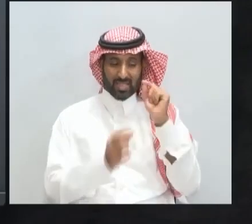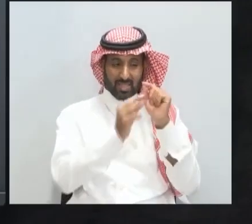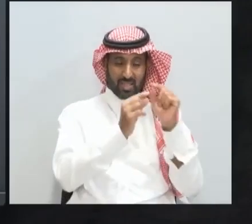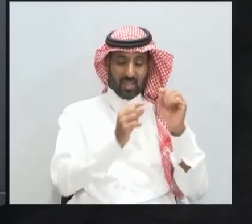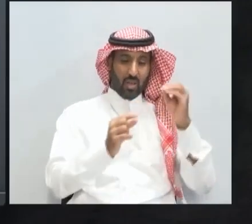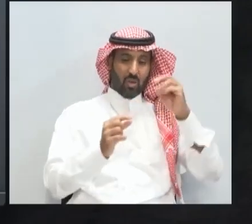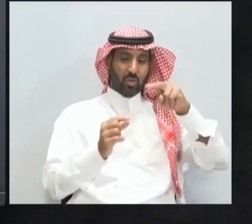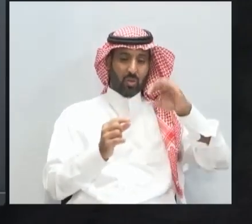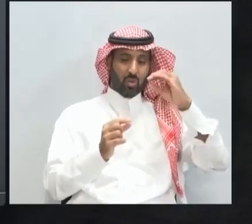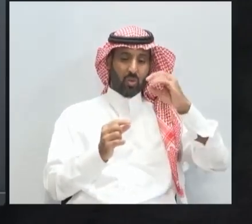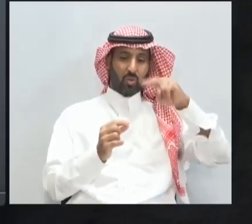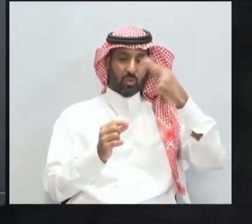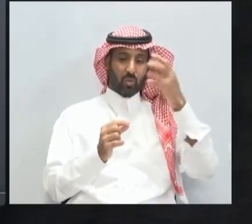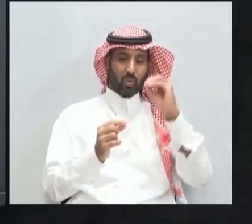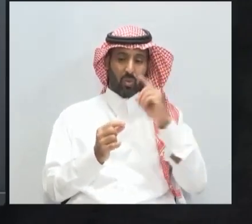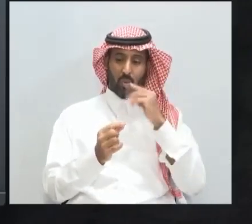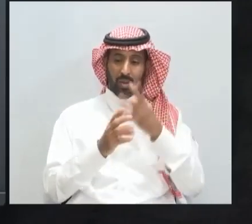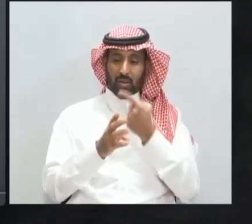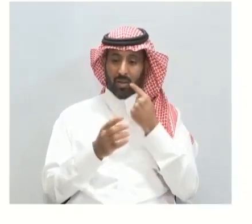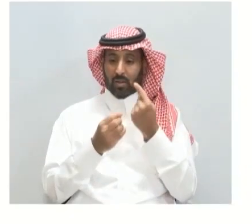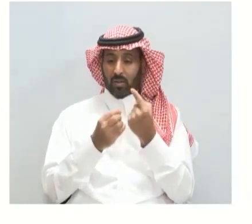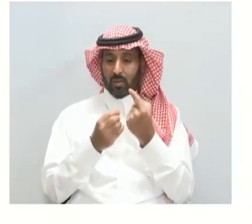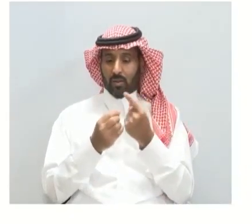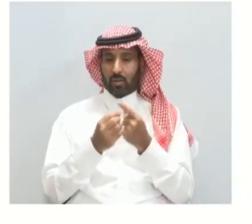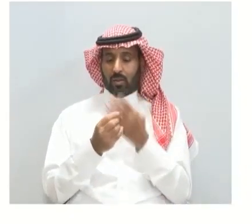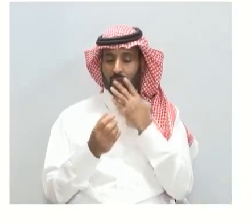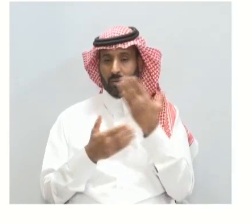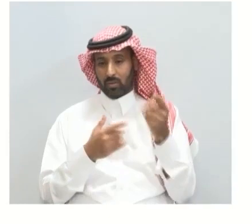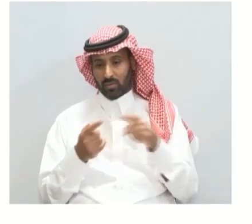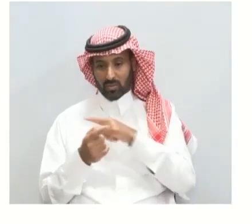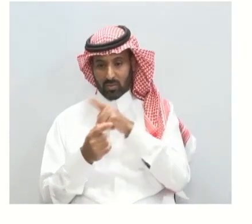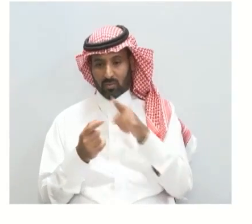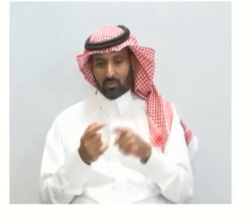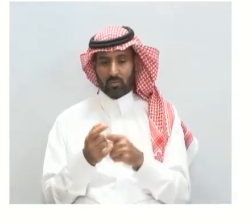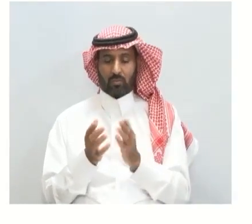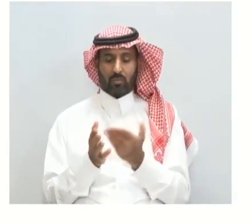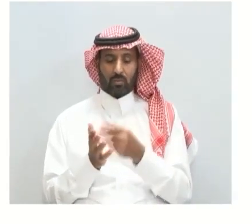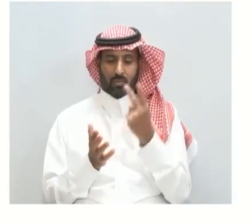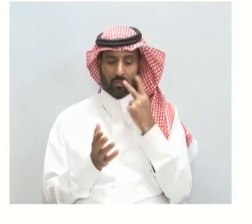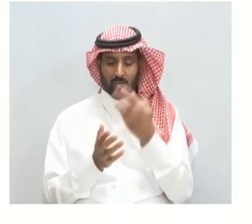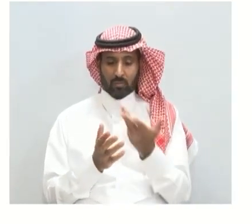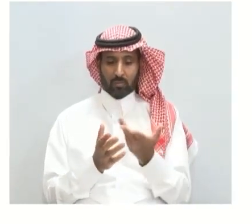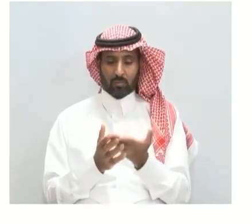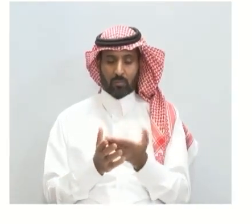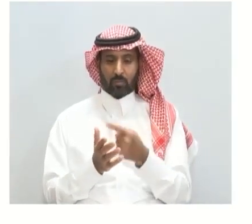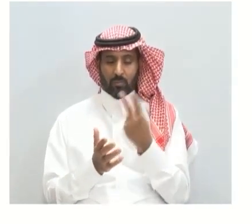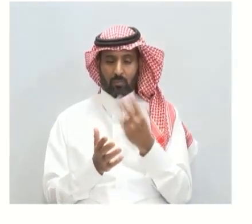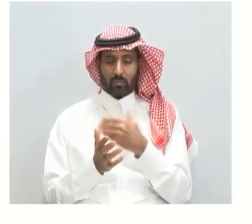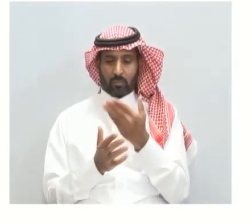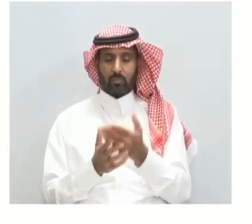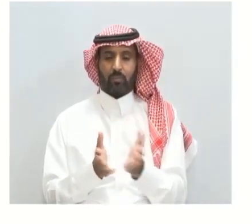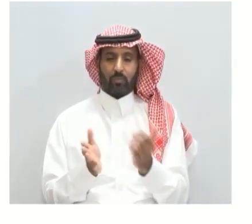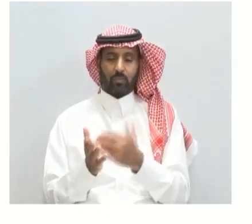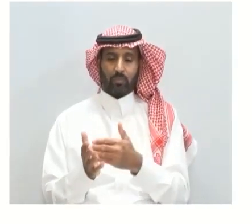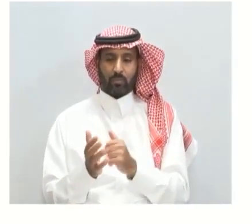اكسيد الكربون اذا اربعه نتاج تحلل ال في دوره كربس من البيروفيت او اثنين من البيروفيت واثنين كانت في